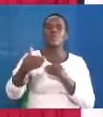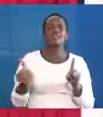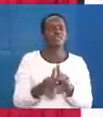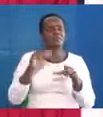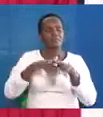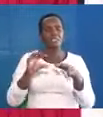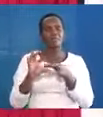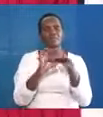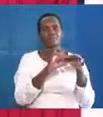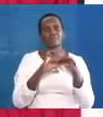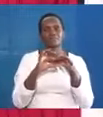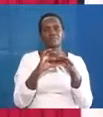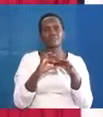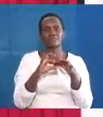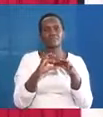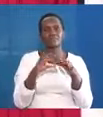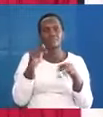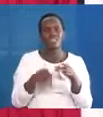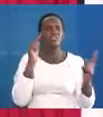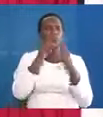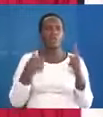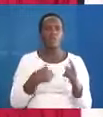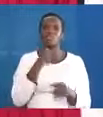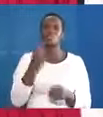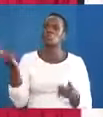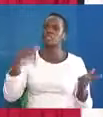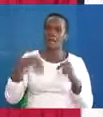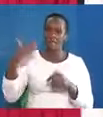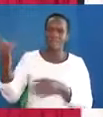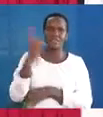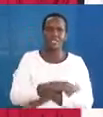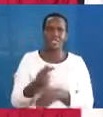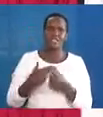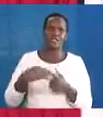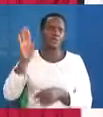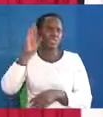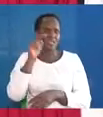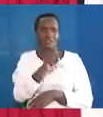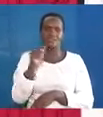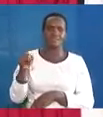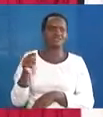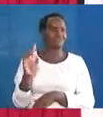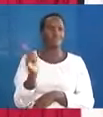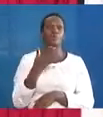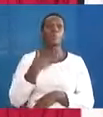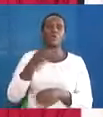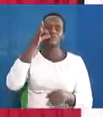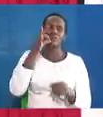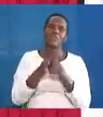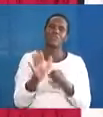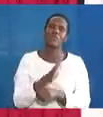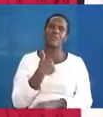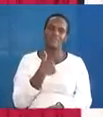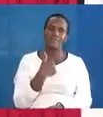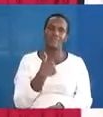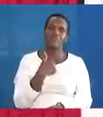yetu kubwa. Sio kuja hapa kila siku kuambiwa hii na hii na hii. Let us be faithful to